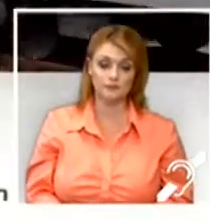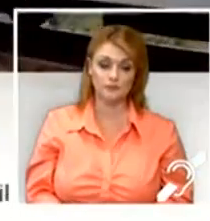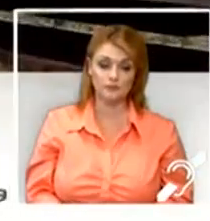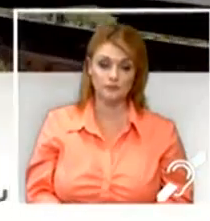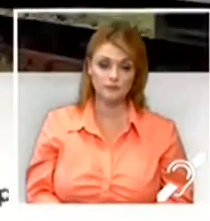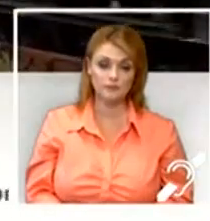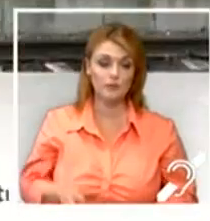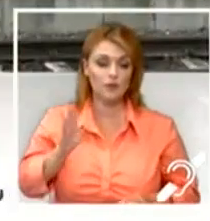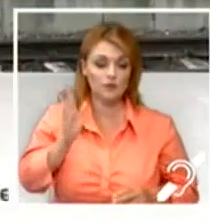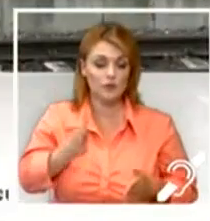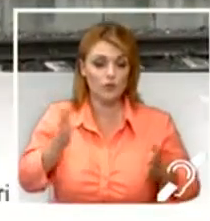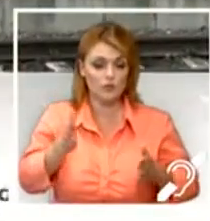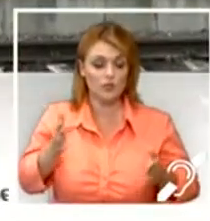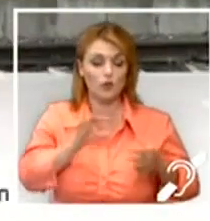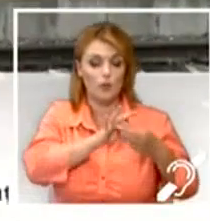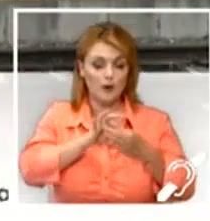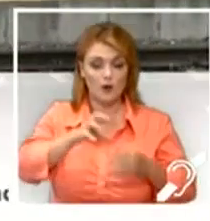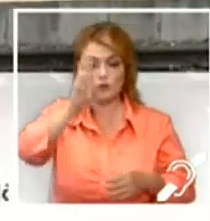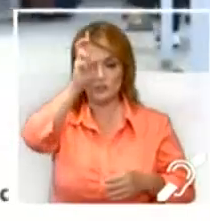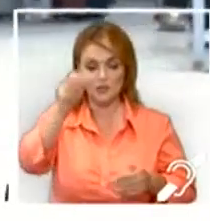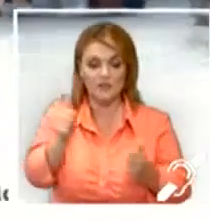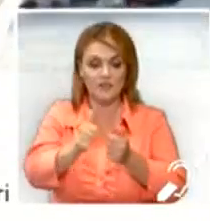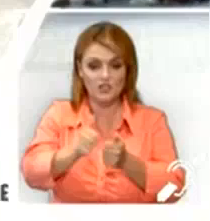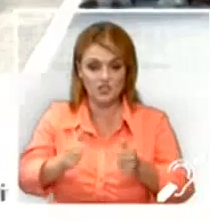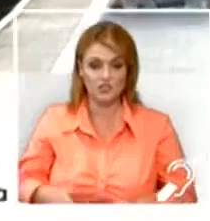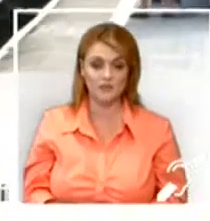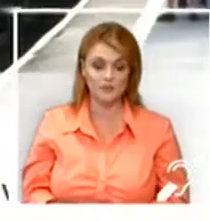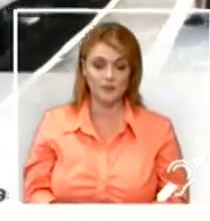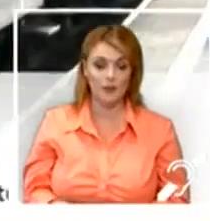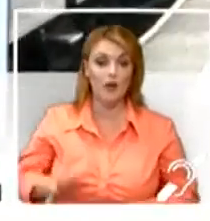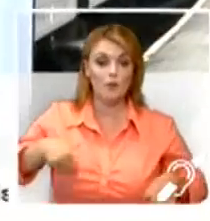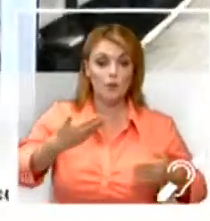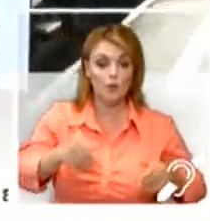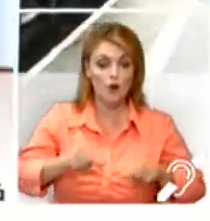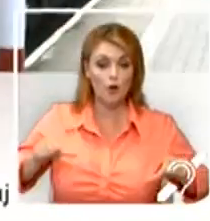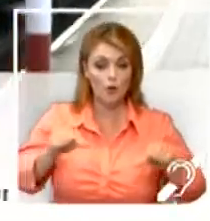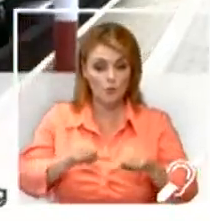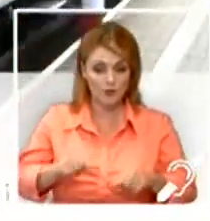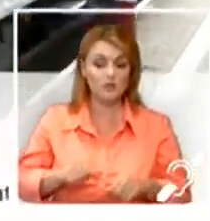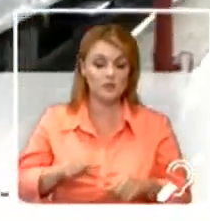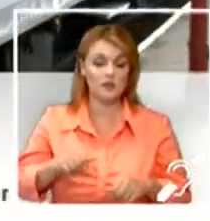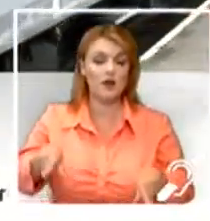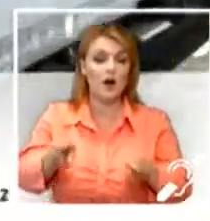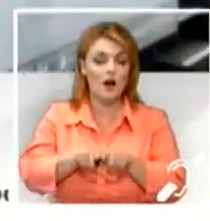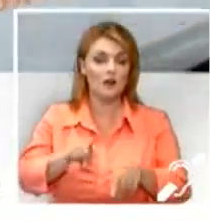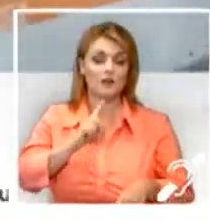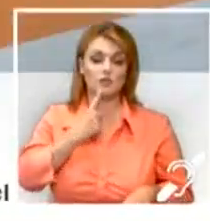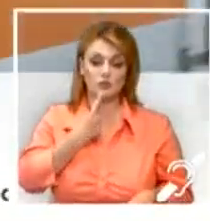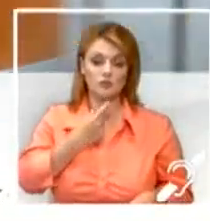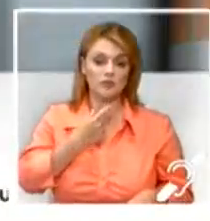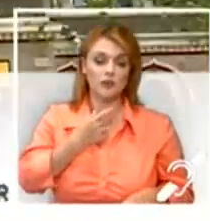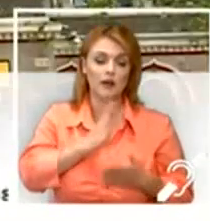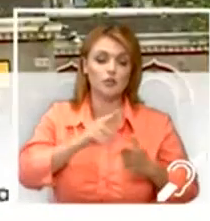cu țările vecine, partenere ale Uniunii Europene, a devenit extrem de importantă. Propunerea Comisiei e menită să îmbunătățească inclusiv